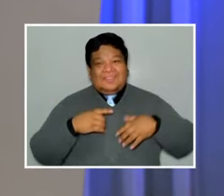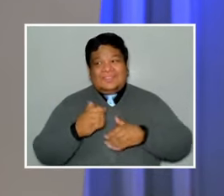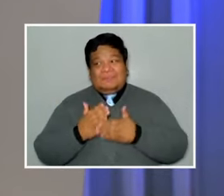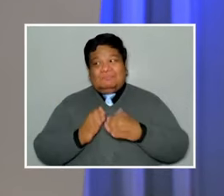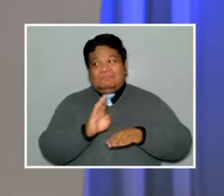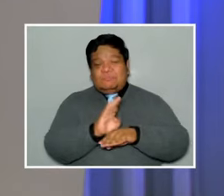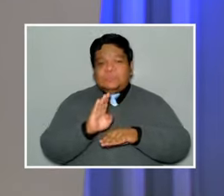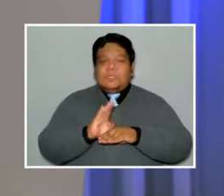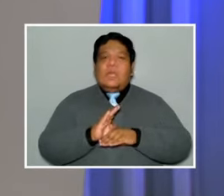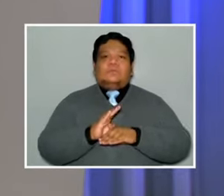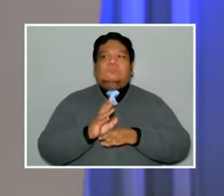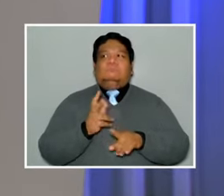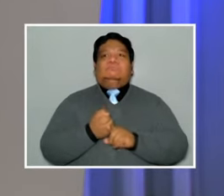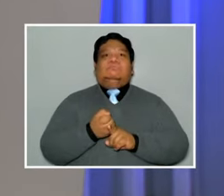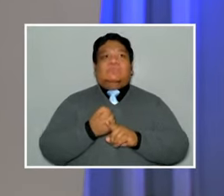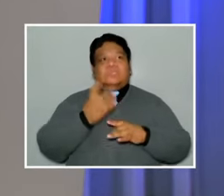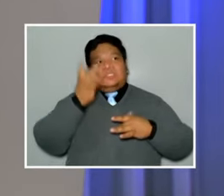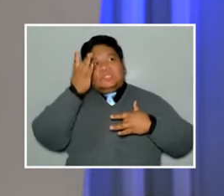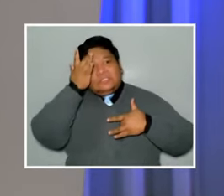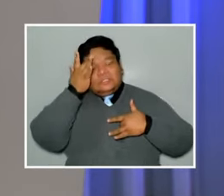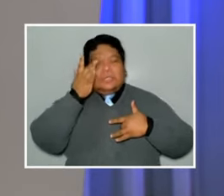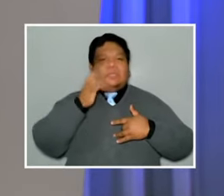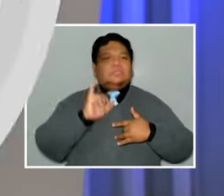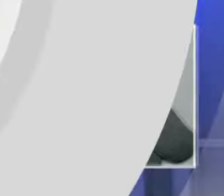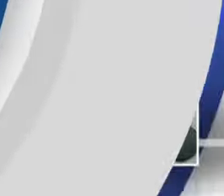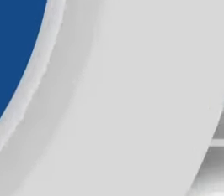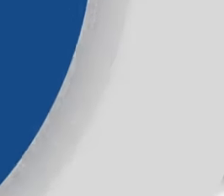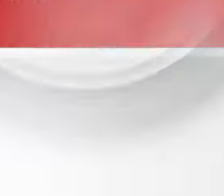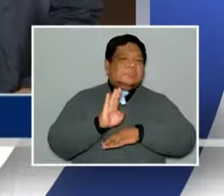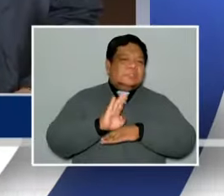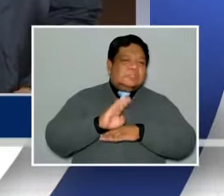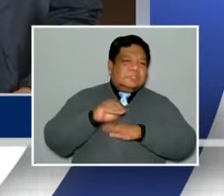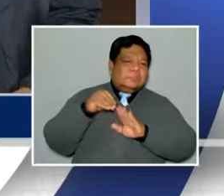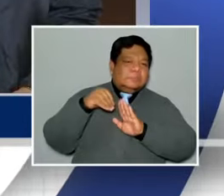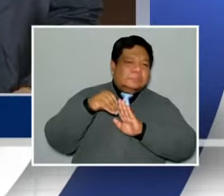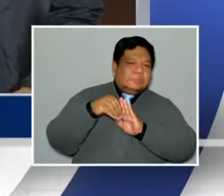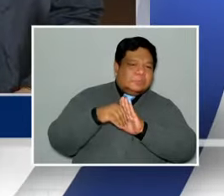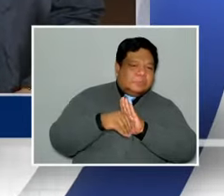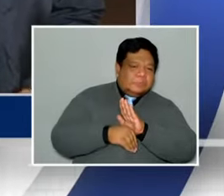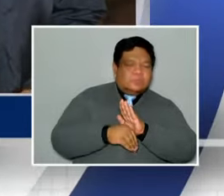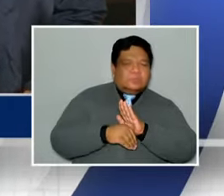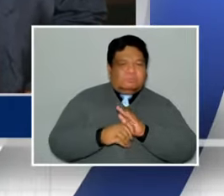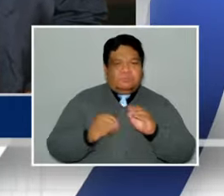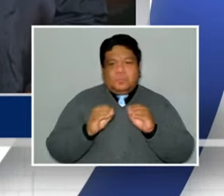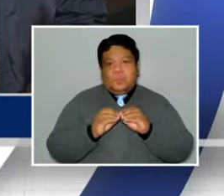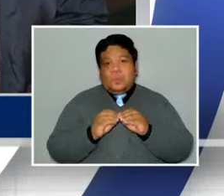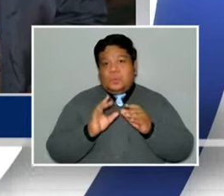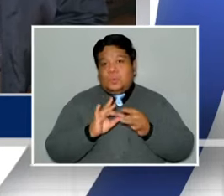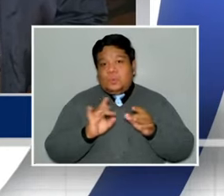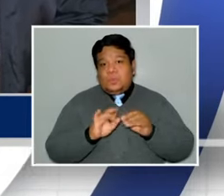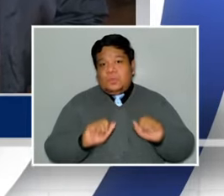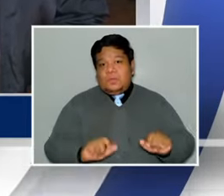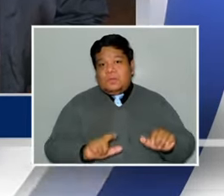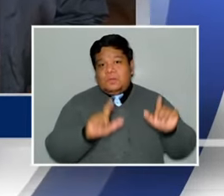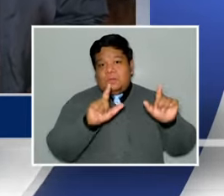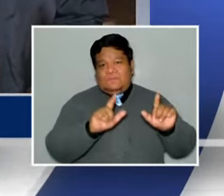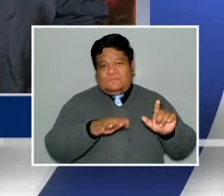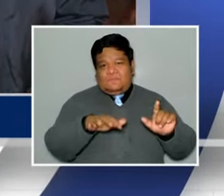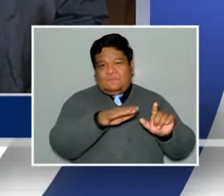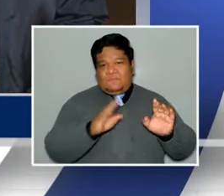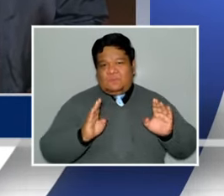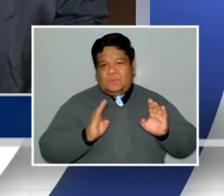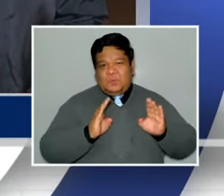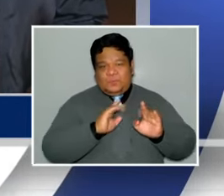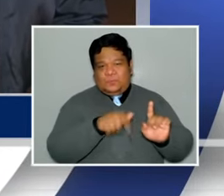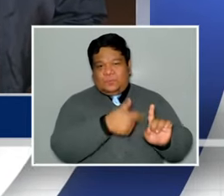naturang sakit. Live mula sa Baguio City, nagpapatrol si Ara Reyes. Ara, tukoy na ba kung saan nagsimula ang